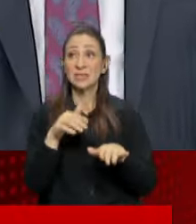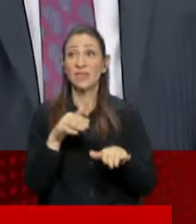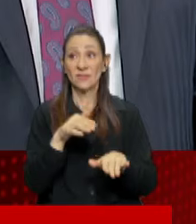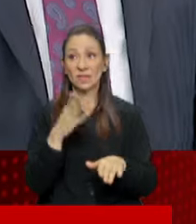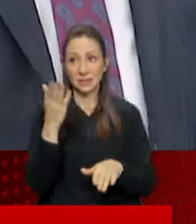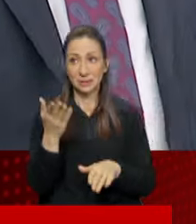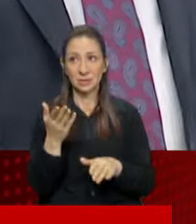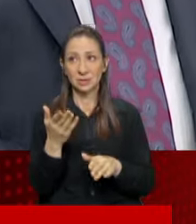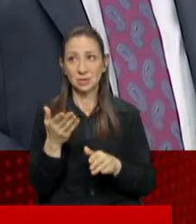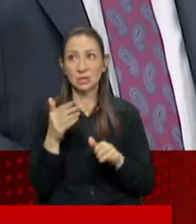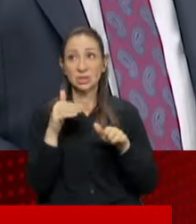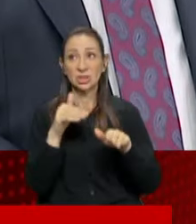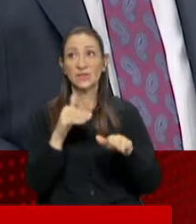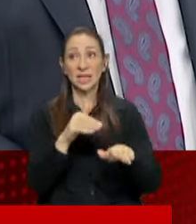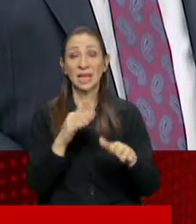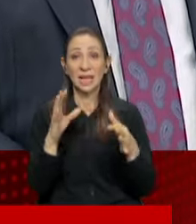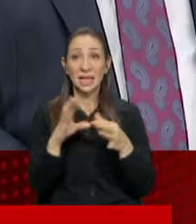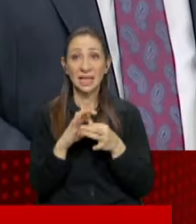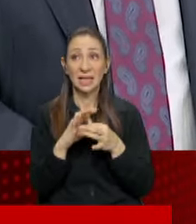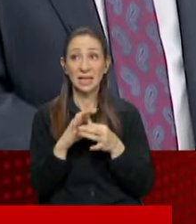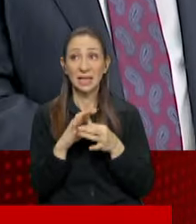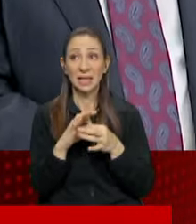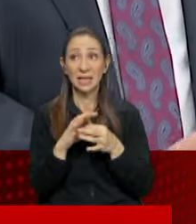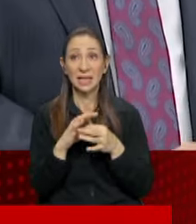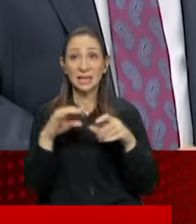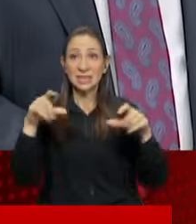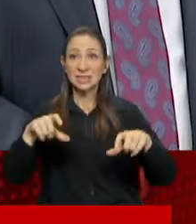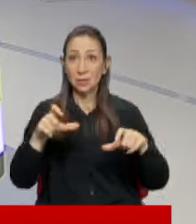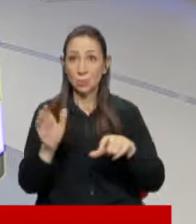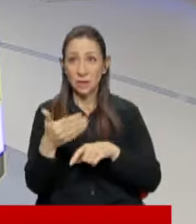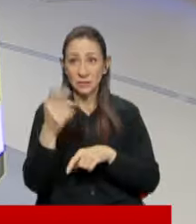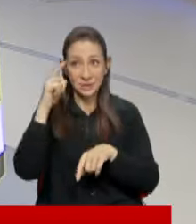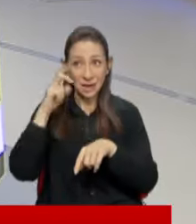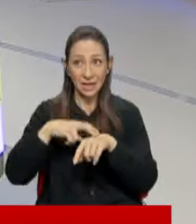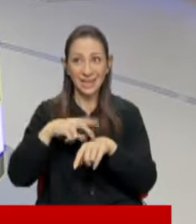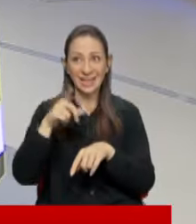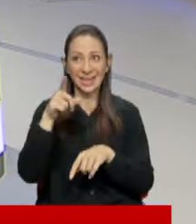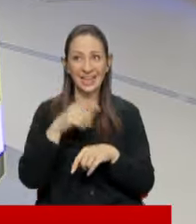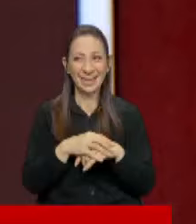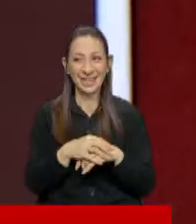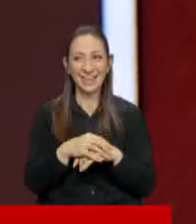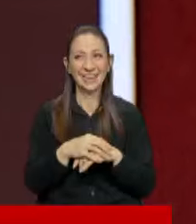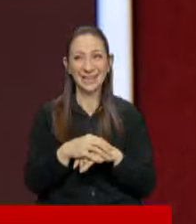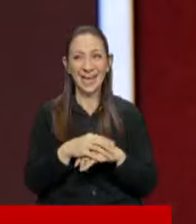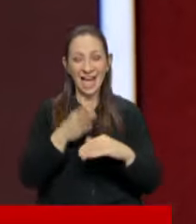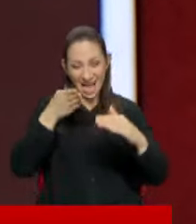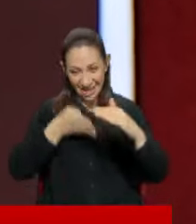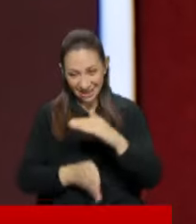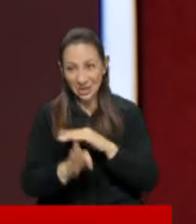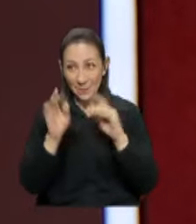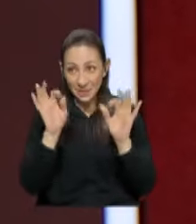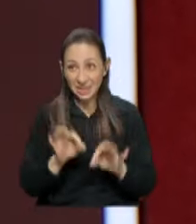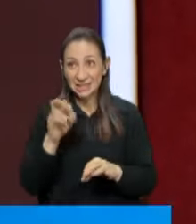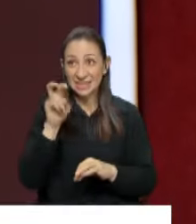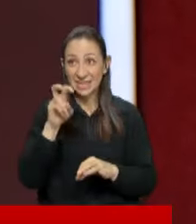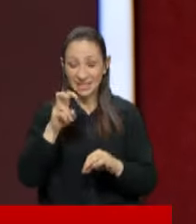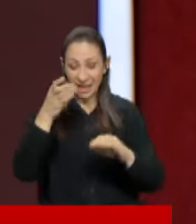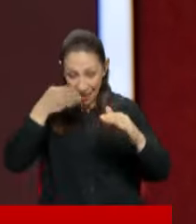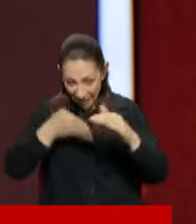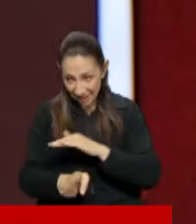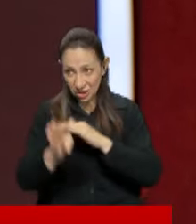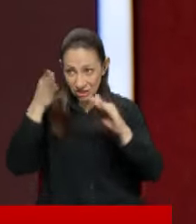Trafikte, şimdi trafikle ilgili... Bir de stadyum kavşağını tekrar hatırlatayım. Alt geçitlere başladık. 8 alt geçit